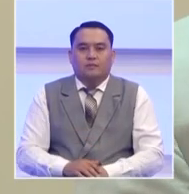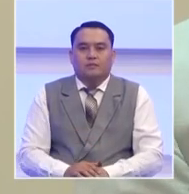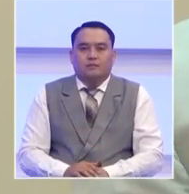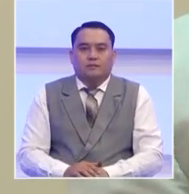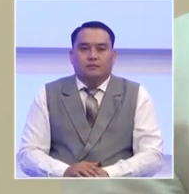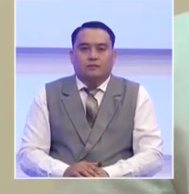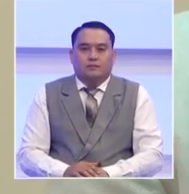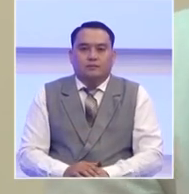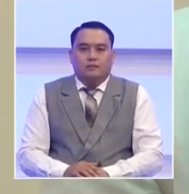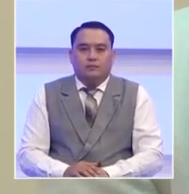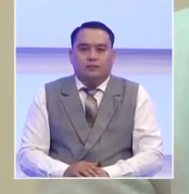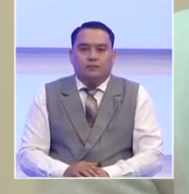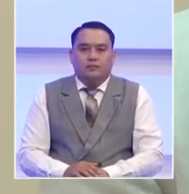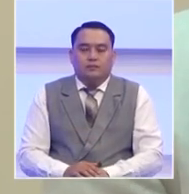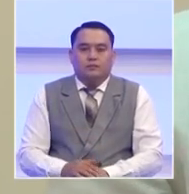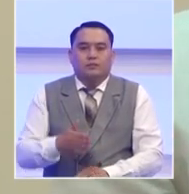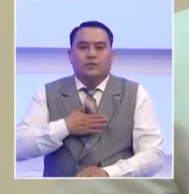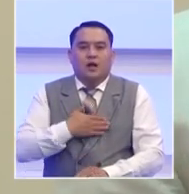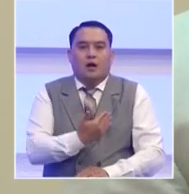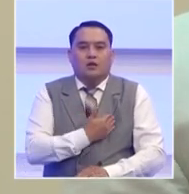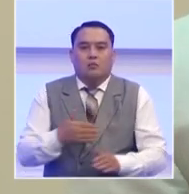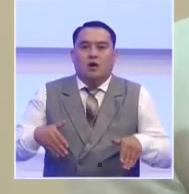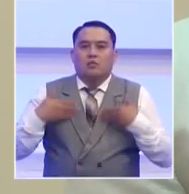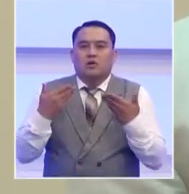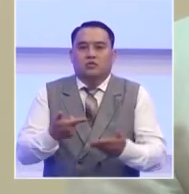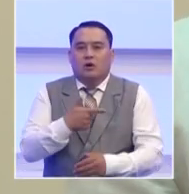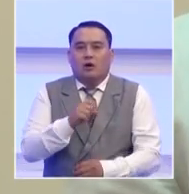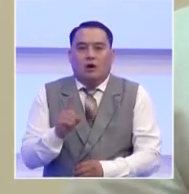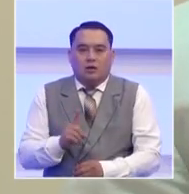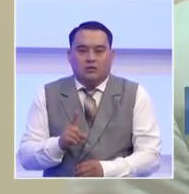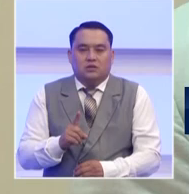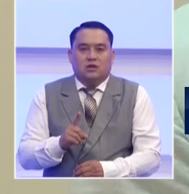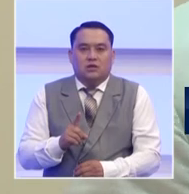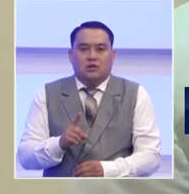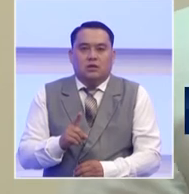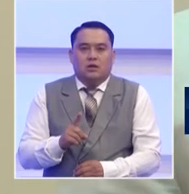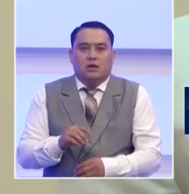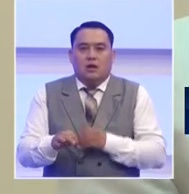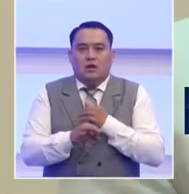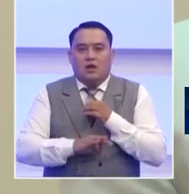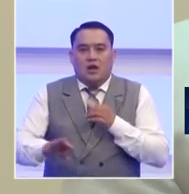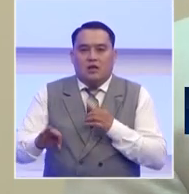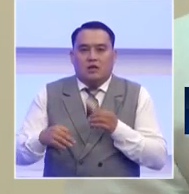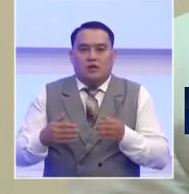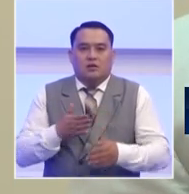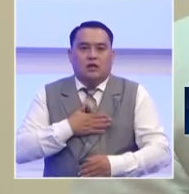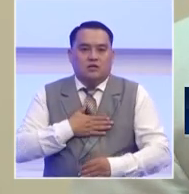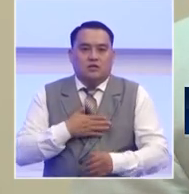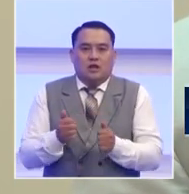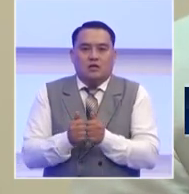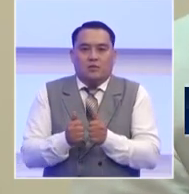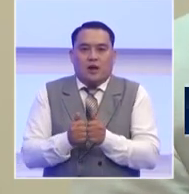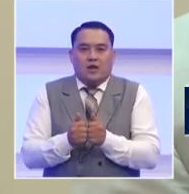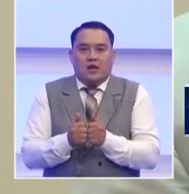вообще хотелось бы обратиться по поводу того, чтобы провести газ, потому что газовая магистральная линия проходит мимо нас. Мы